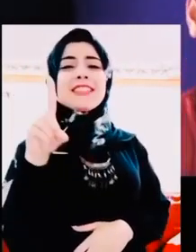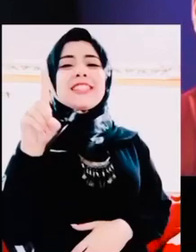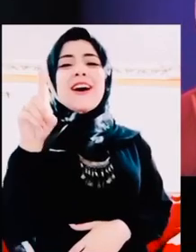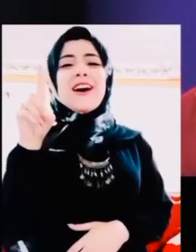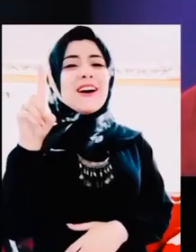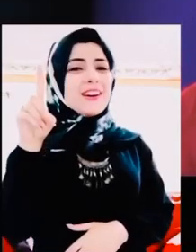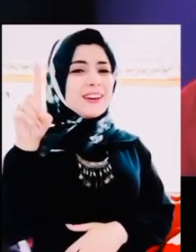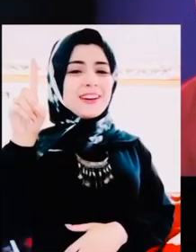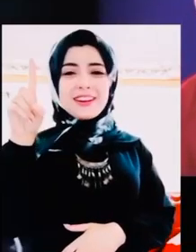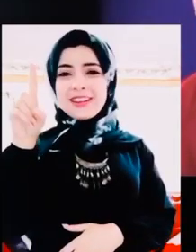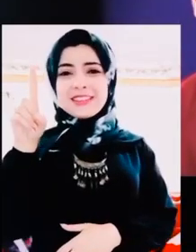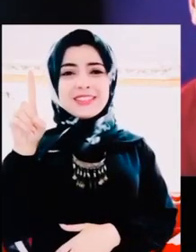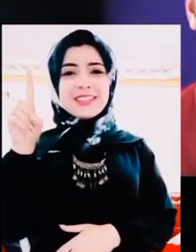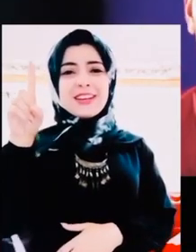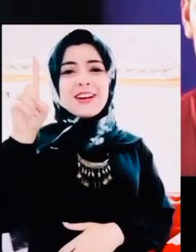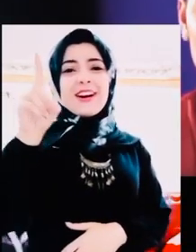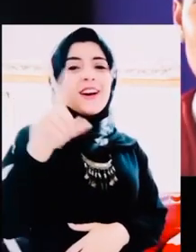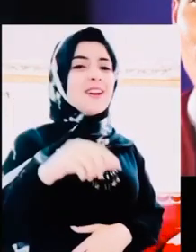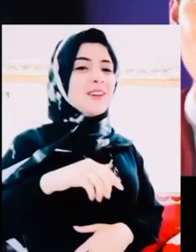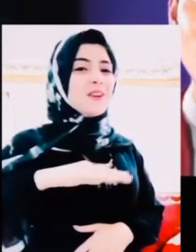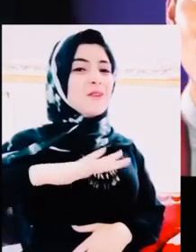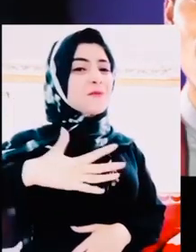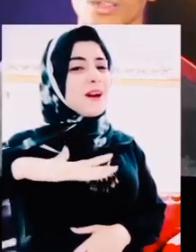زاد والله،